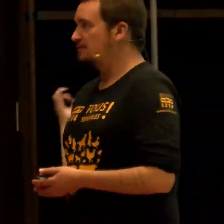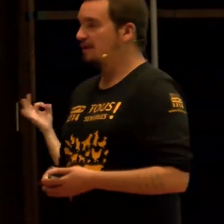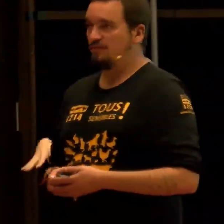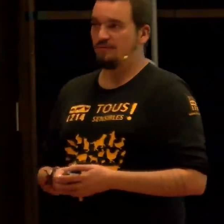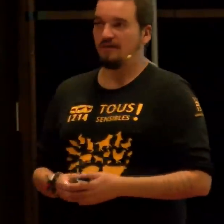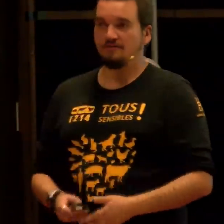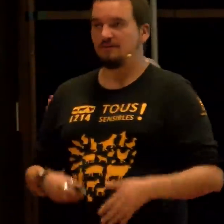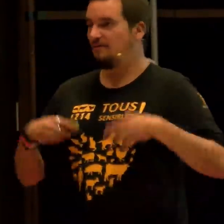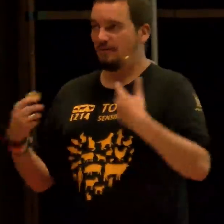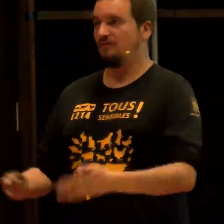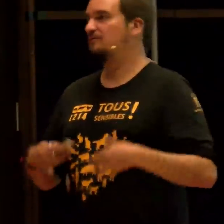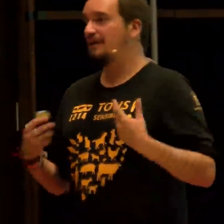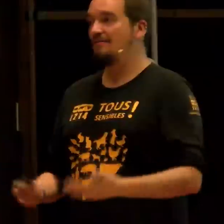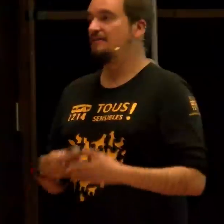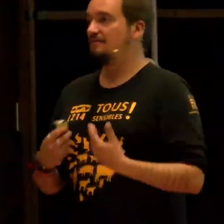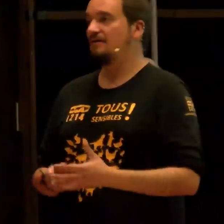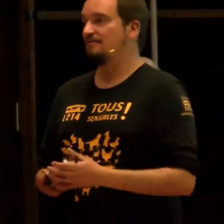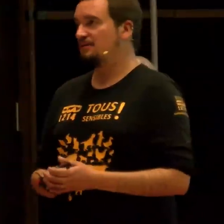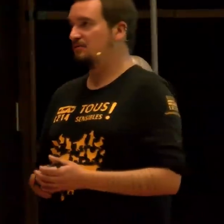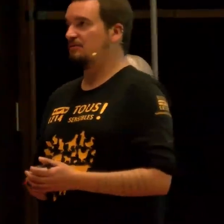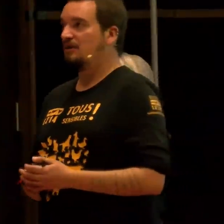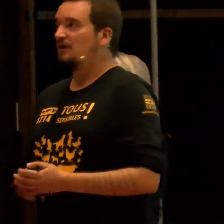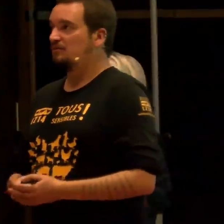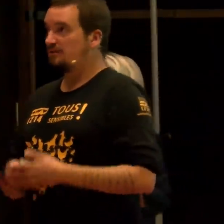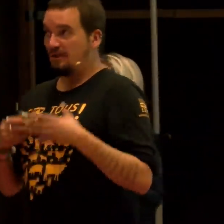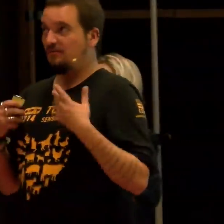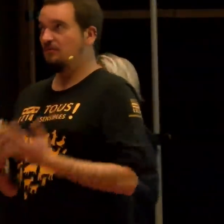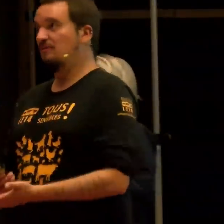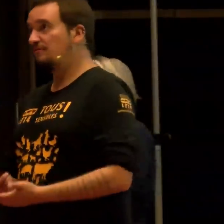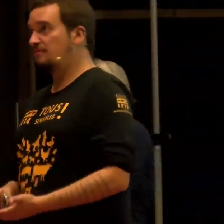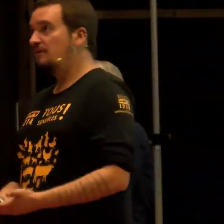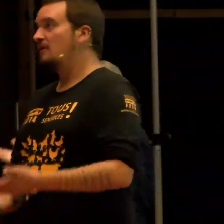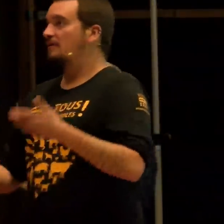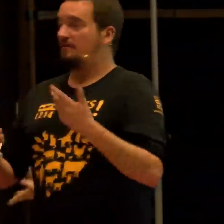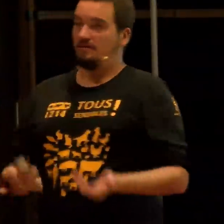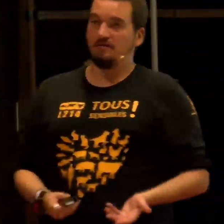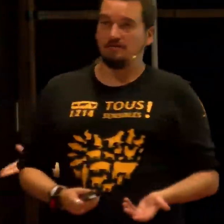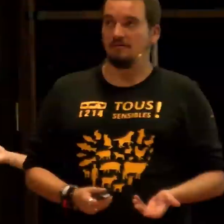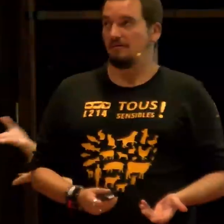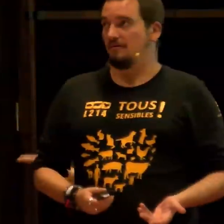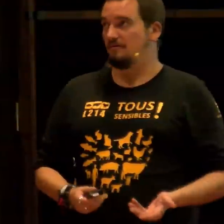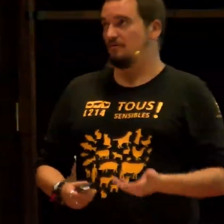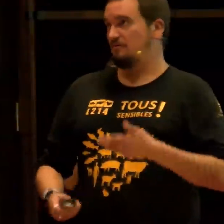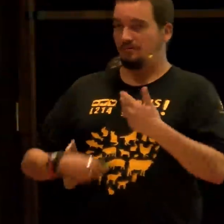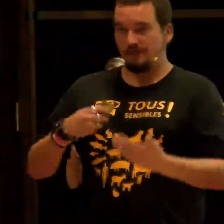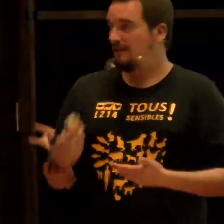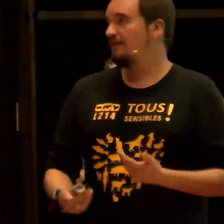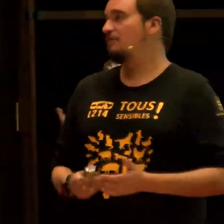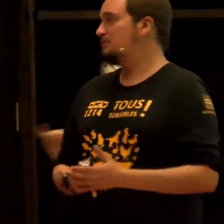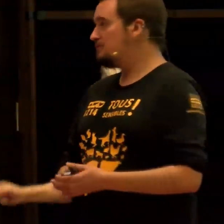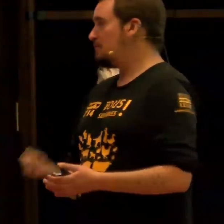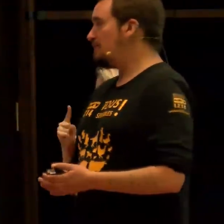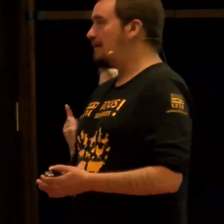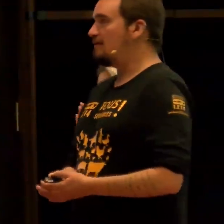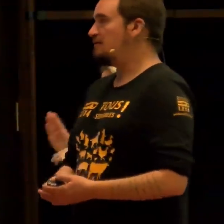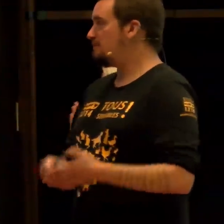d'actions coordonnées un peu plus tard. On essaye de faire en sorte qu'il y ait de la vie, voilà, qu'il se passe des choses, de montrer du jamais vu, de varier le